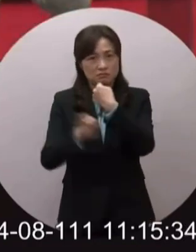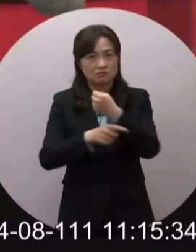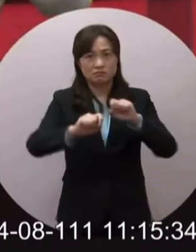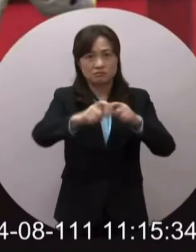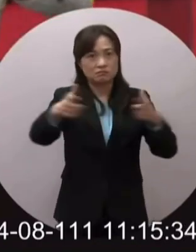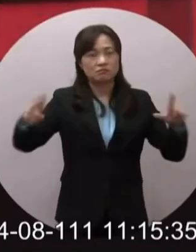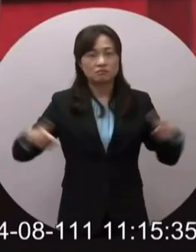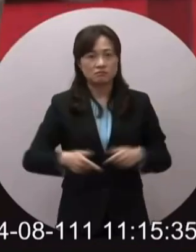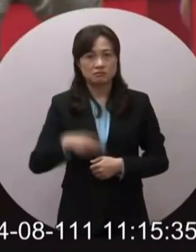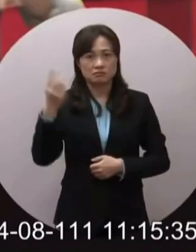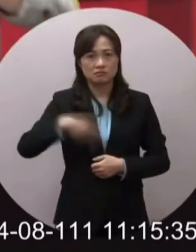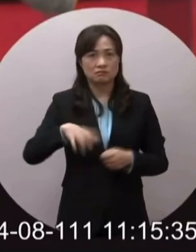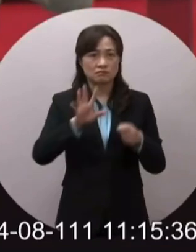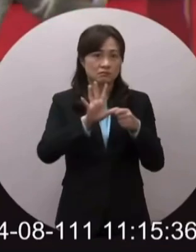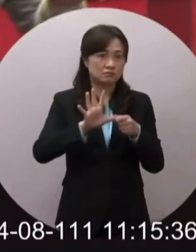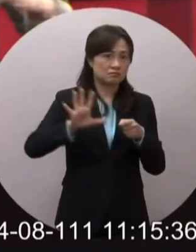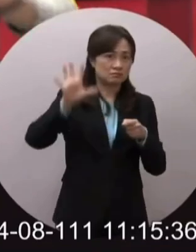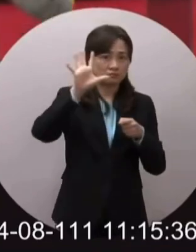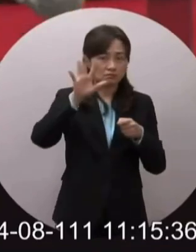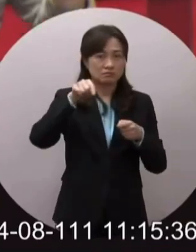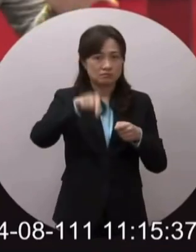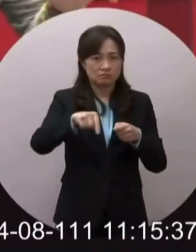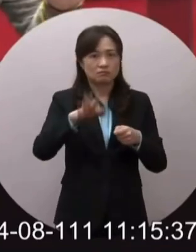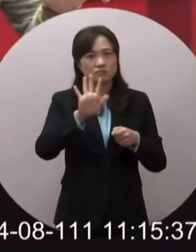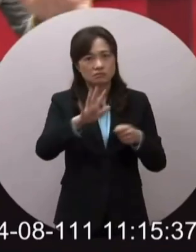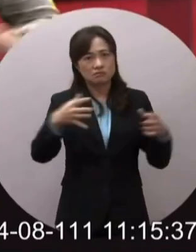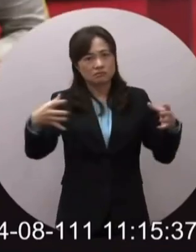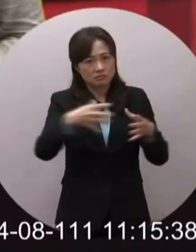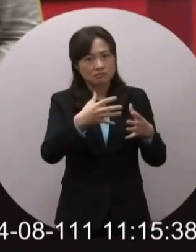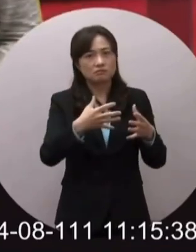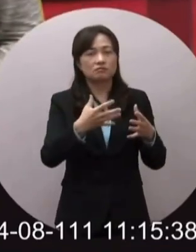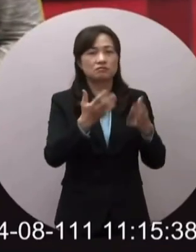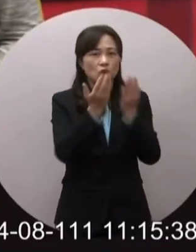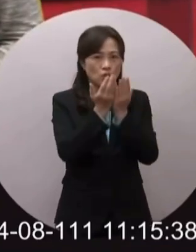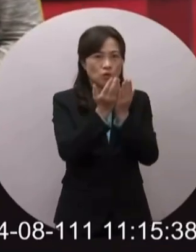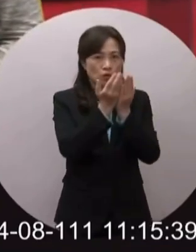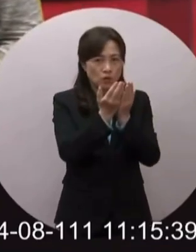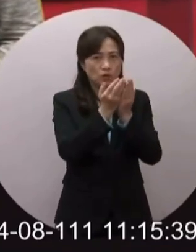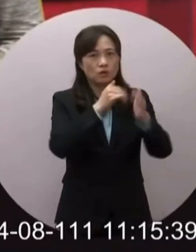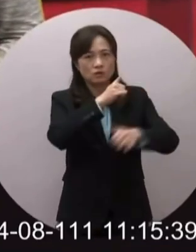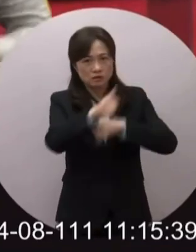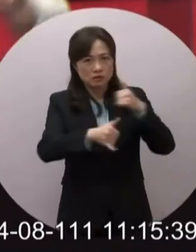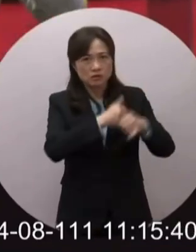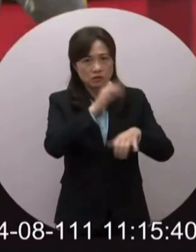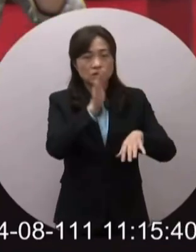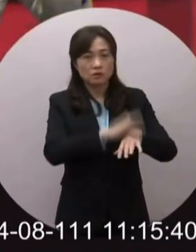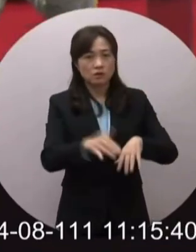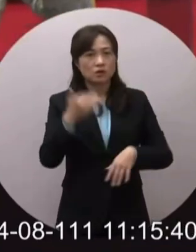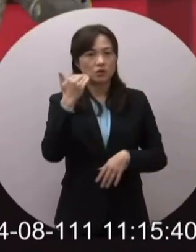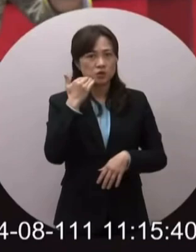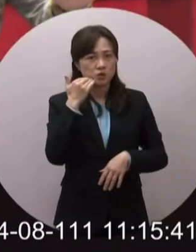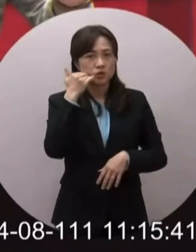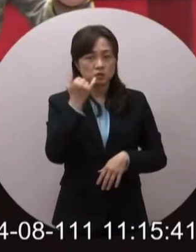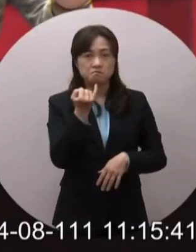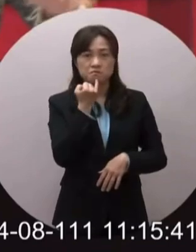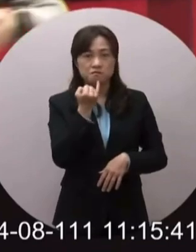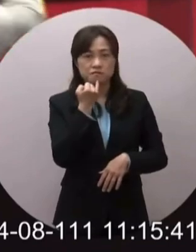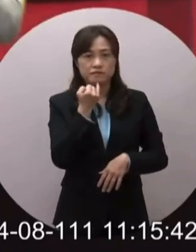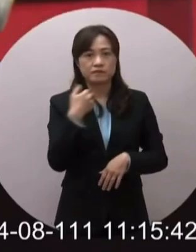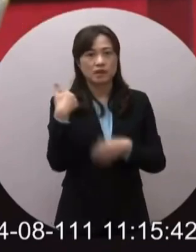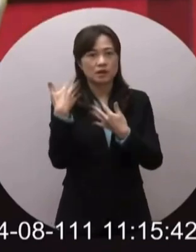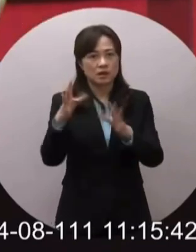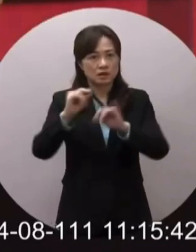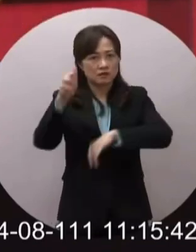为高中大家知道会有所谓的共同生活就学圈，若有可能的话，我们也希望要给地方一些弹